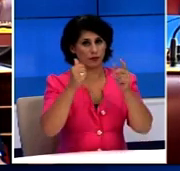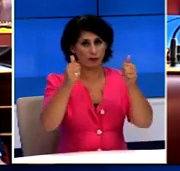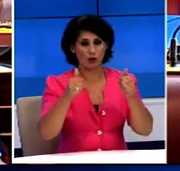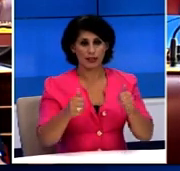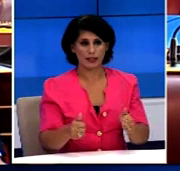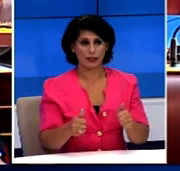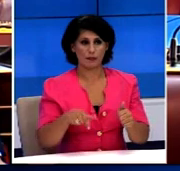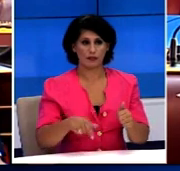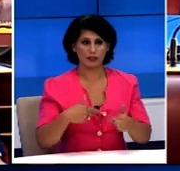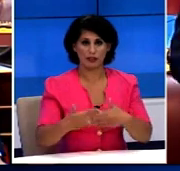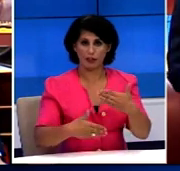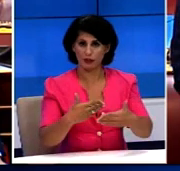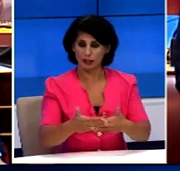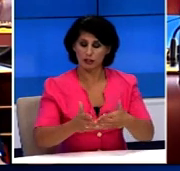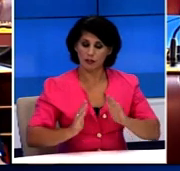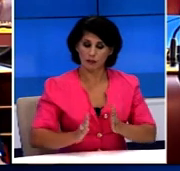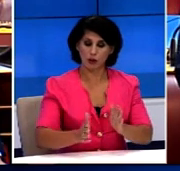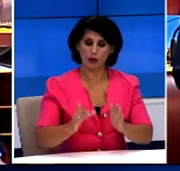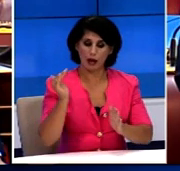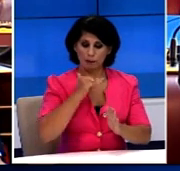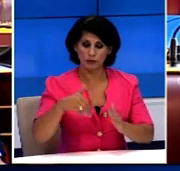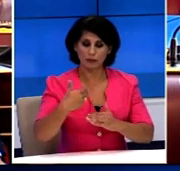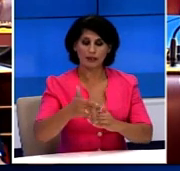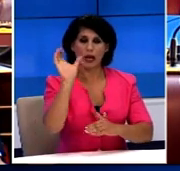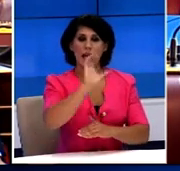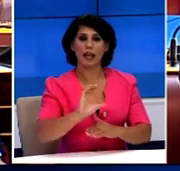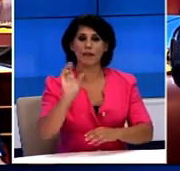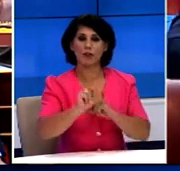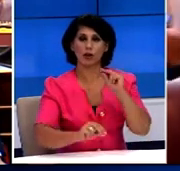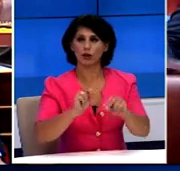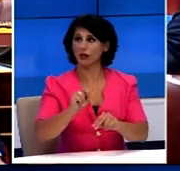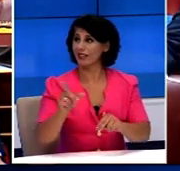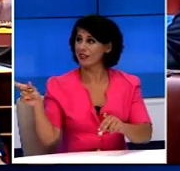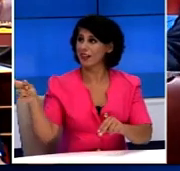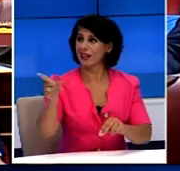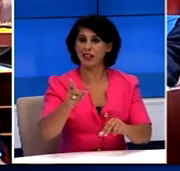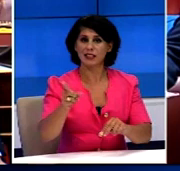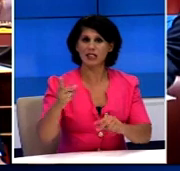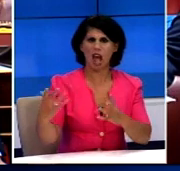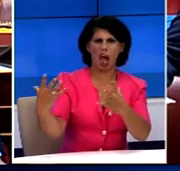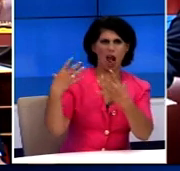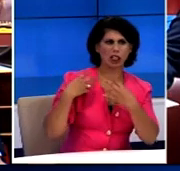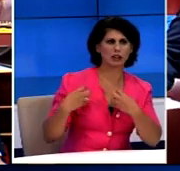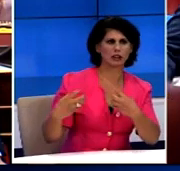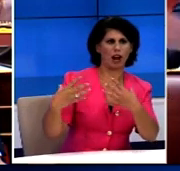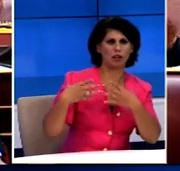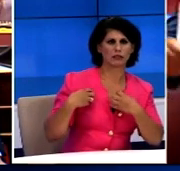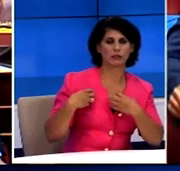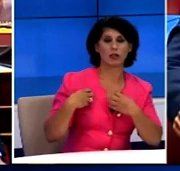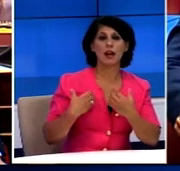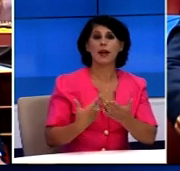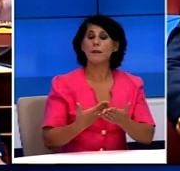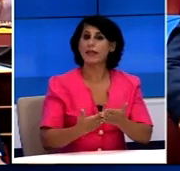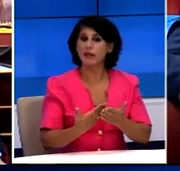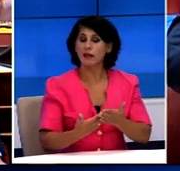προαναγγείλαμε αυτή τη διαδικασία ότι θα προχωρήσει αμέσως μετά τις ευρωεκλογές, εσείς τότε πέσατε να μας φάτε. Με το